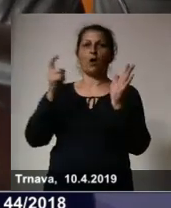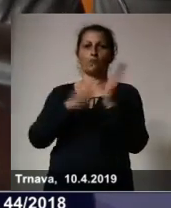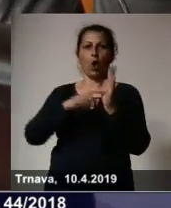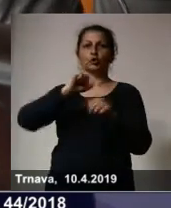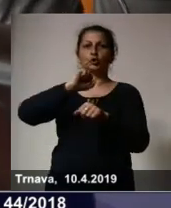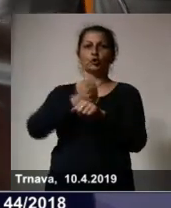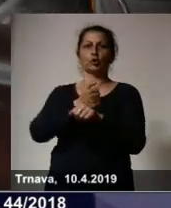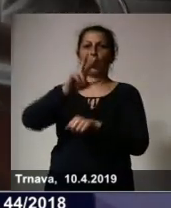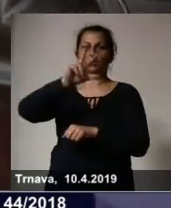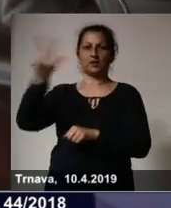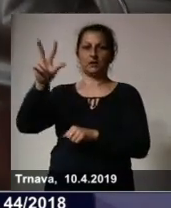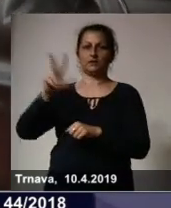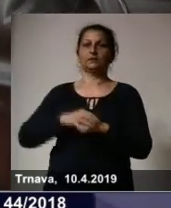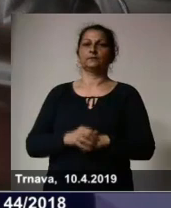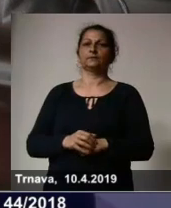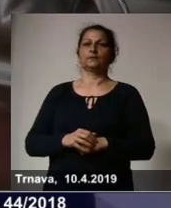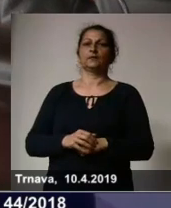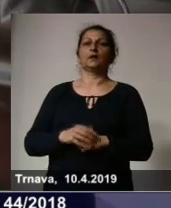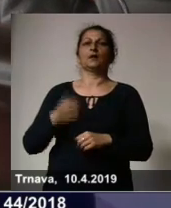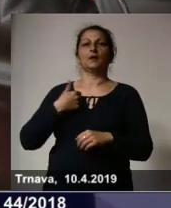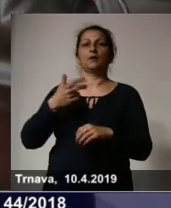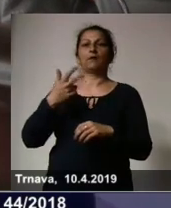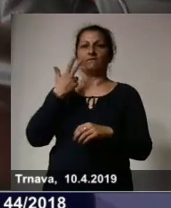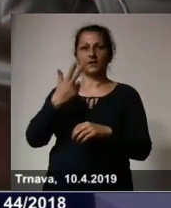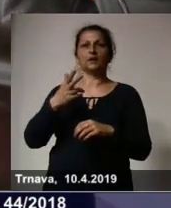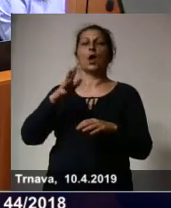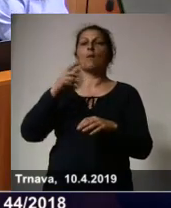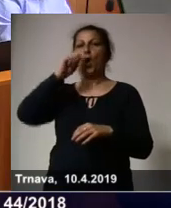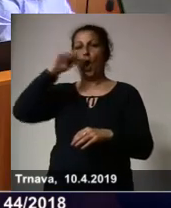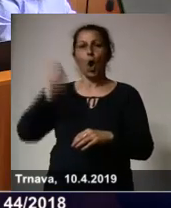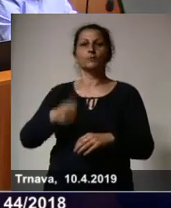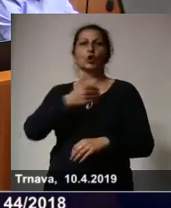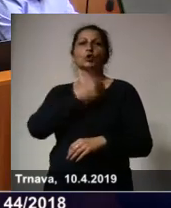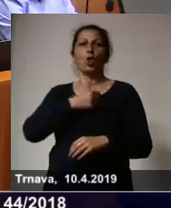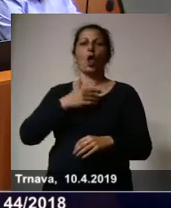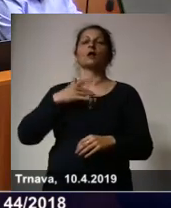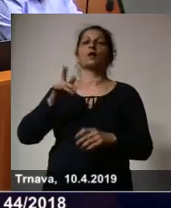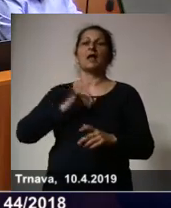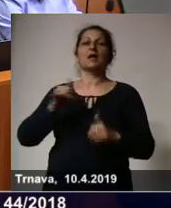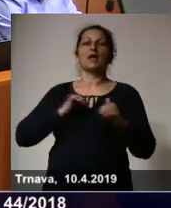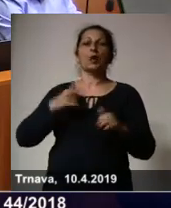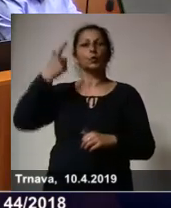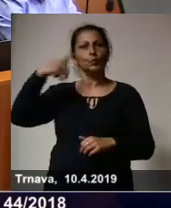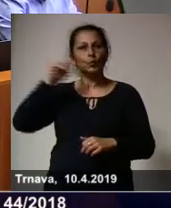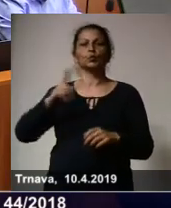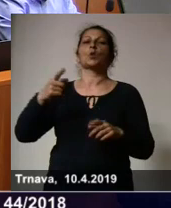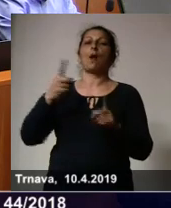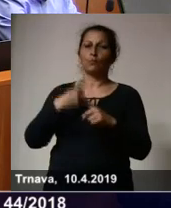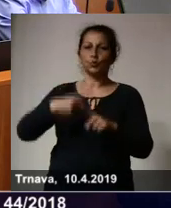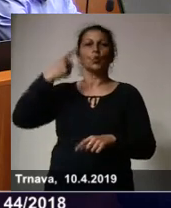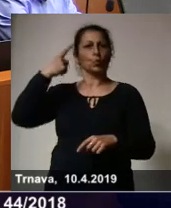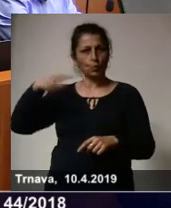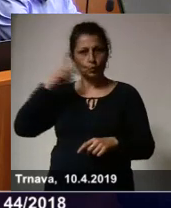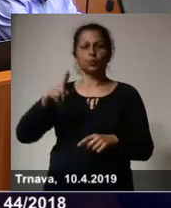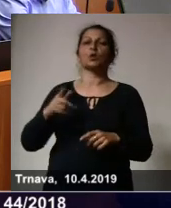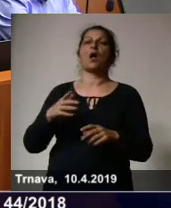k bodu číslo 3. Konštatujem, že Komisia pre školstvo, telesnú kultúru a kultúru, čiže jedna z